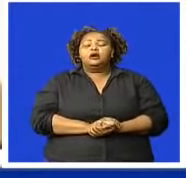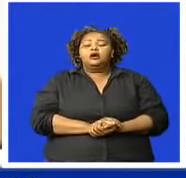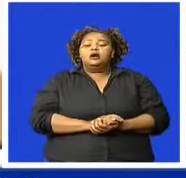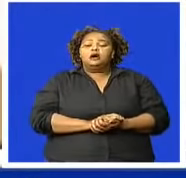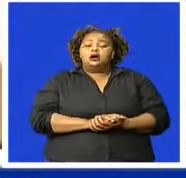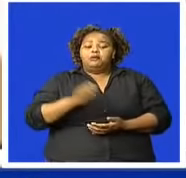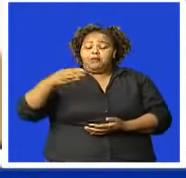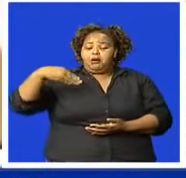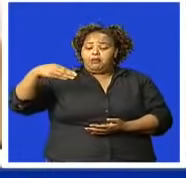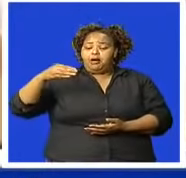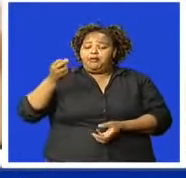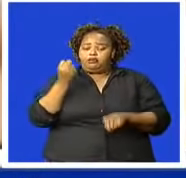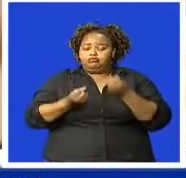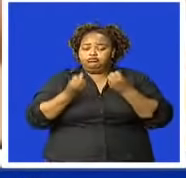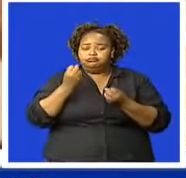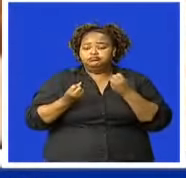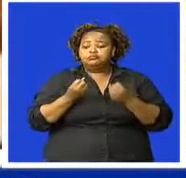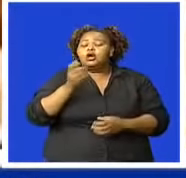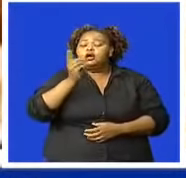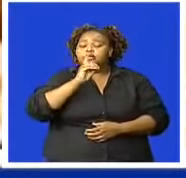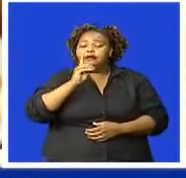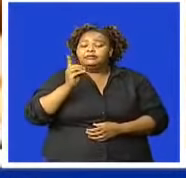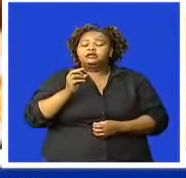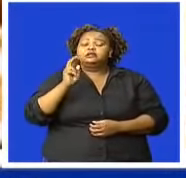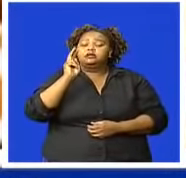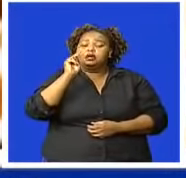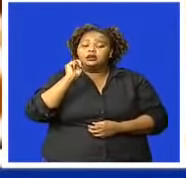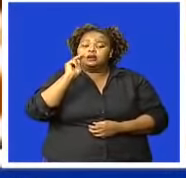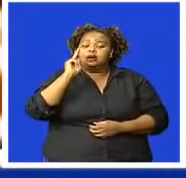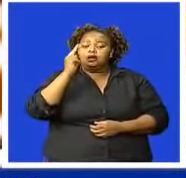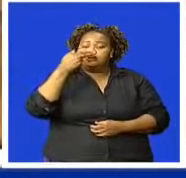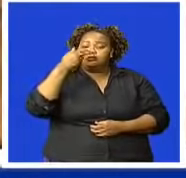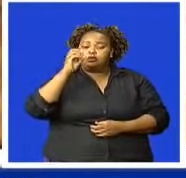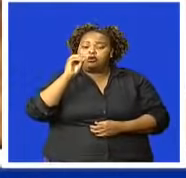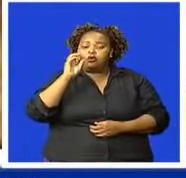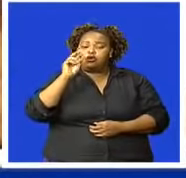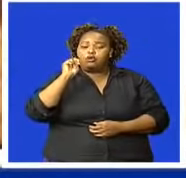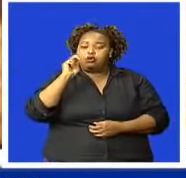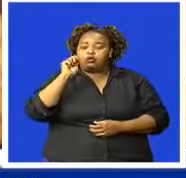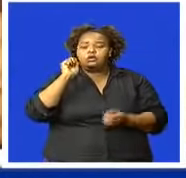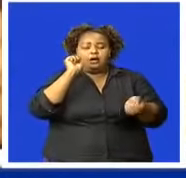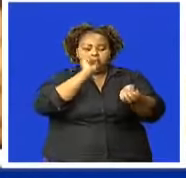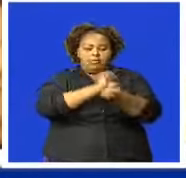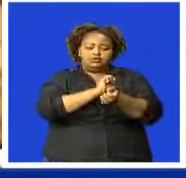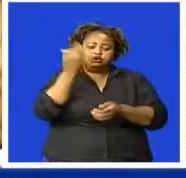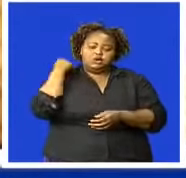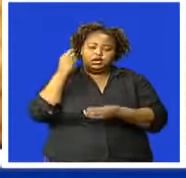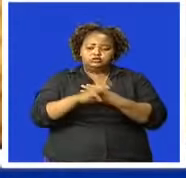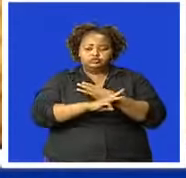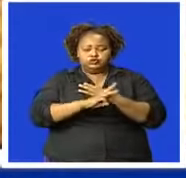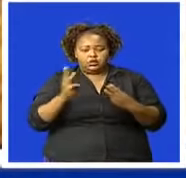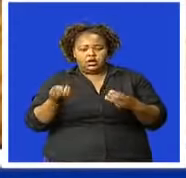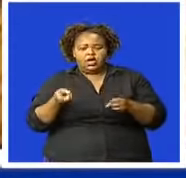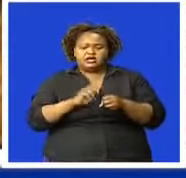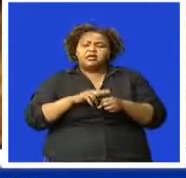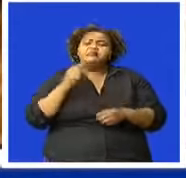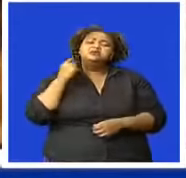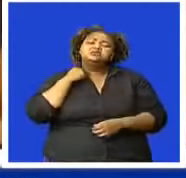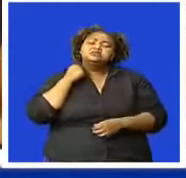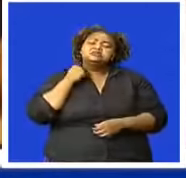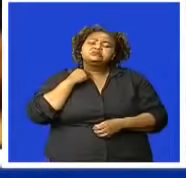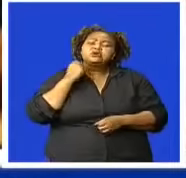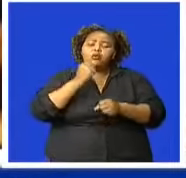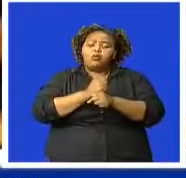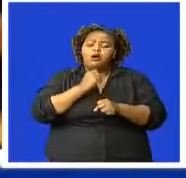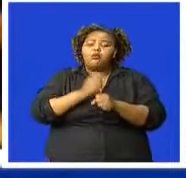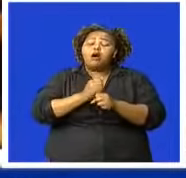Bodlamini namkhonda baboshwa evikini leliphelile kanti kuthiwa basolakala ukuthi baphazamisa kusebenta